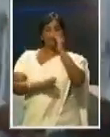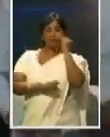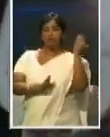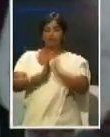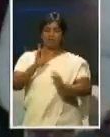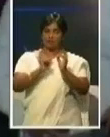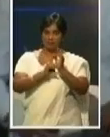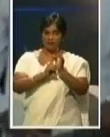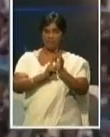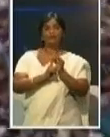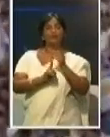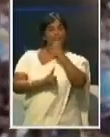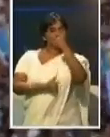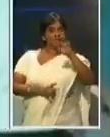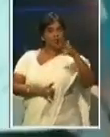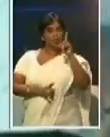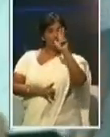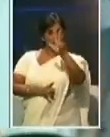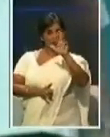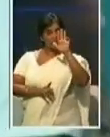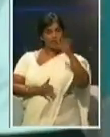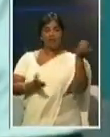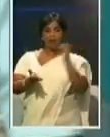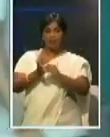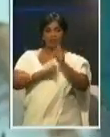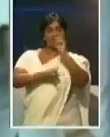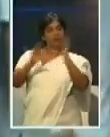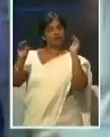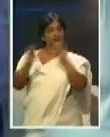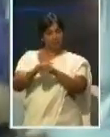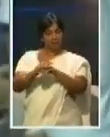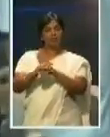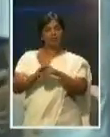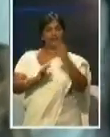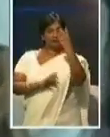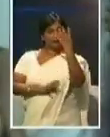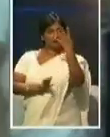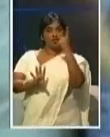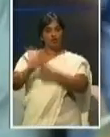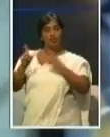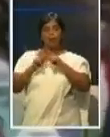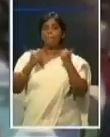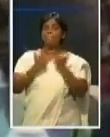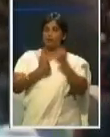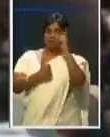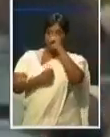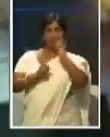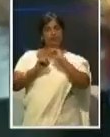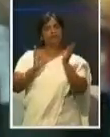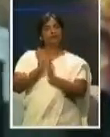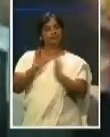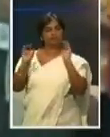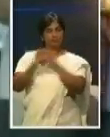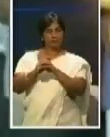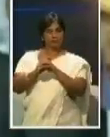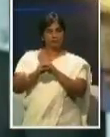ලාබාලතම මන්ත්‍රීවරයායි. 1989 සිට යළි පාර්ලිමේන්තුවට පැමිණියතුමා 2004 වසරේ අප්‍රේල් මාසයේදී අග්‍රාමාත්‍ය ධුරයට